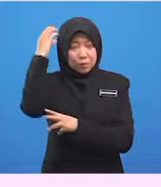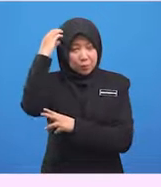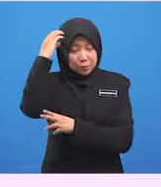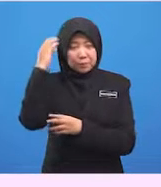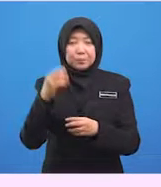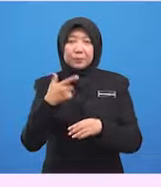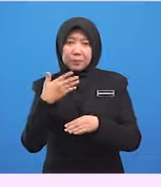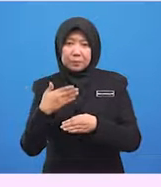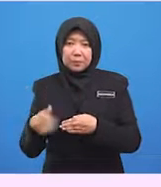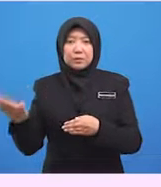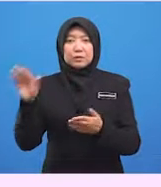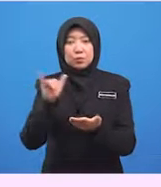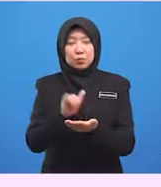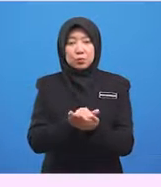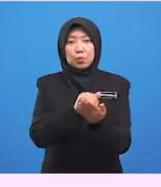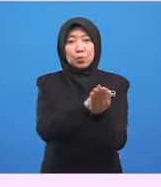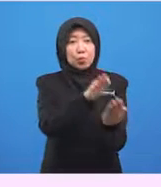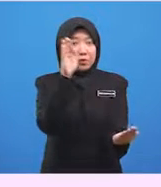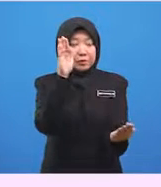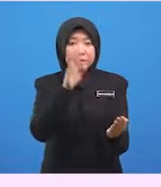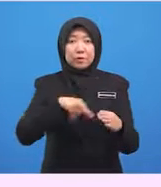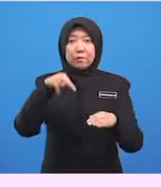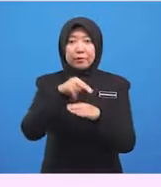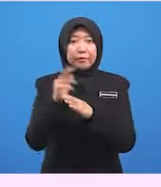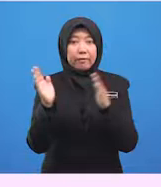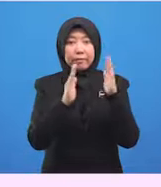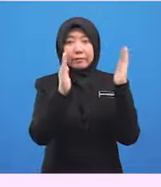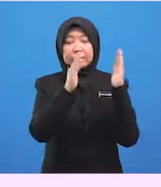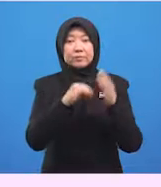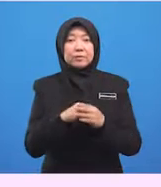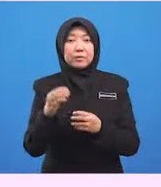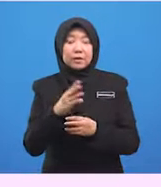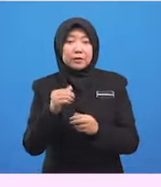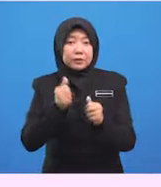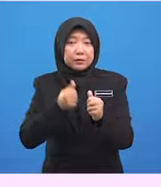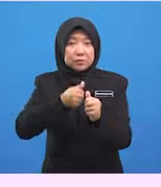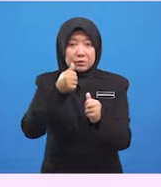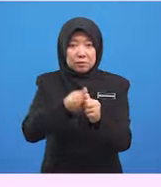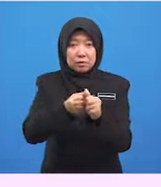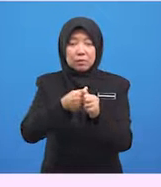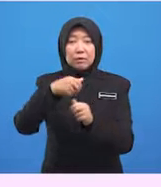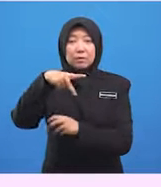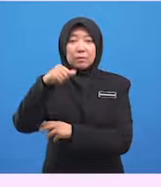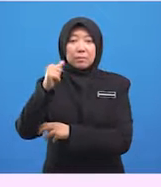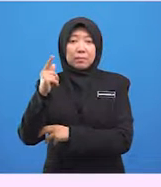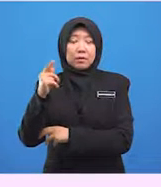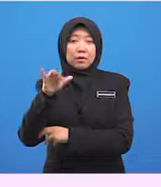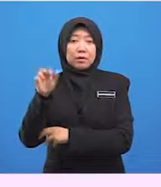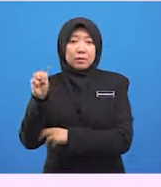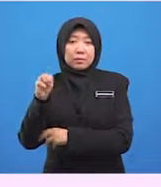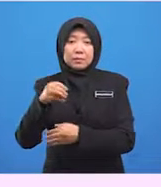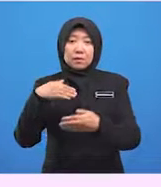Selepas itu buaya naik angin dan kejar Pak YIMM sampai good apa